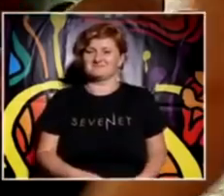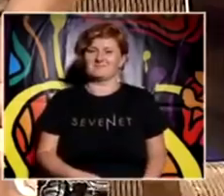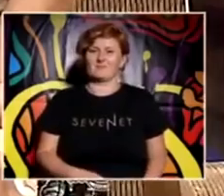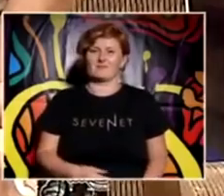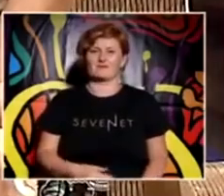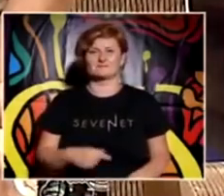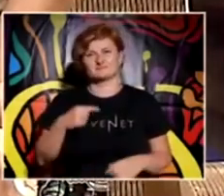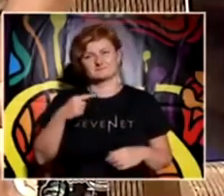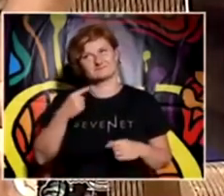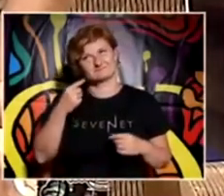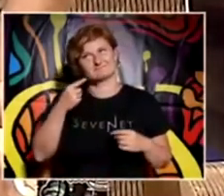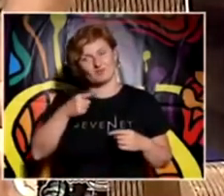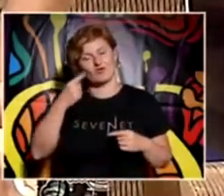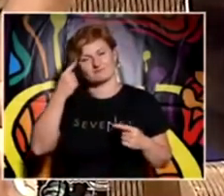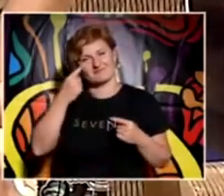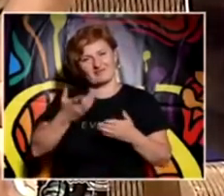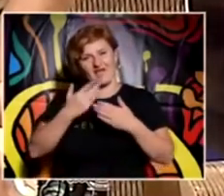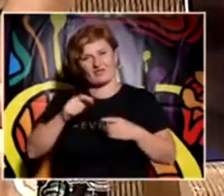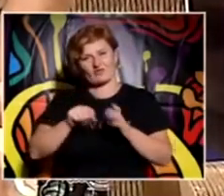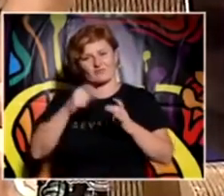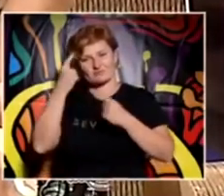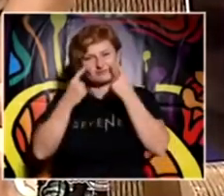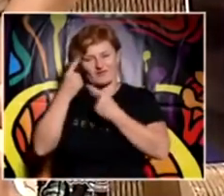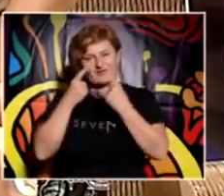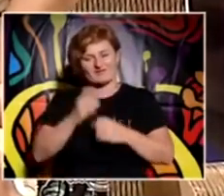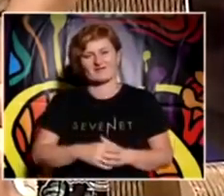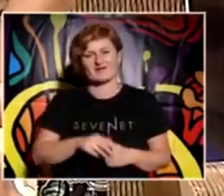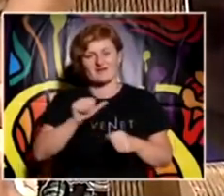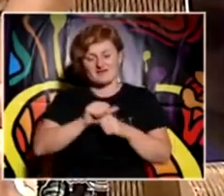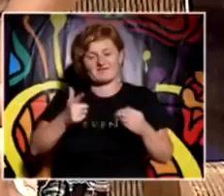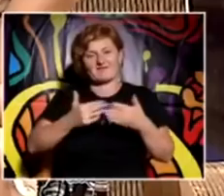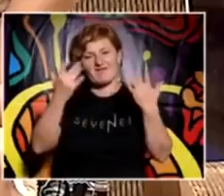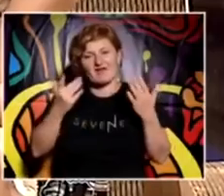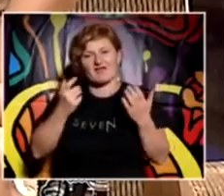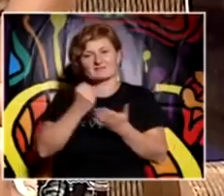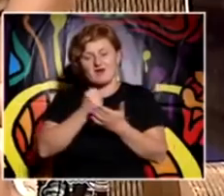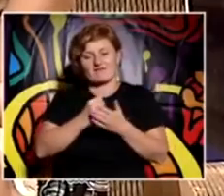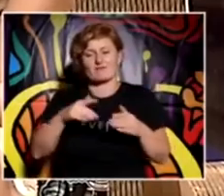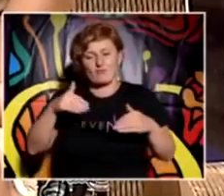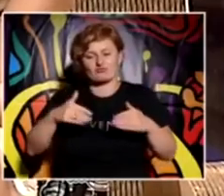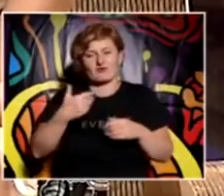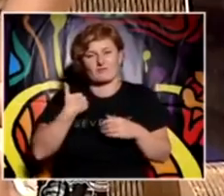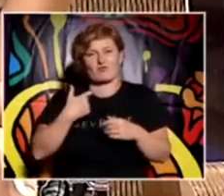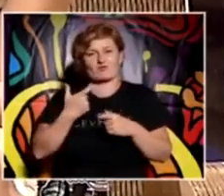no skłania to na pewno do refleksji. Na pewno jest wiele rzeczy, które można byłoby zrobić bezpieczniej, no ale...